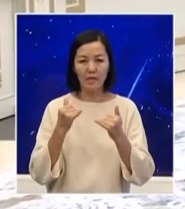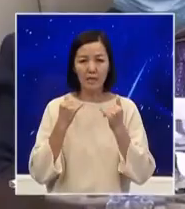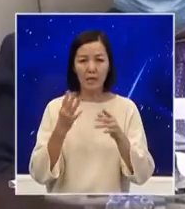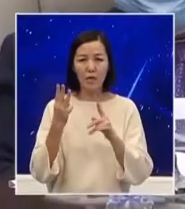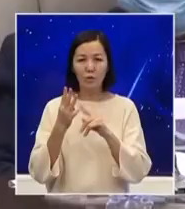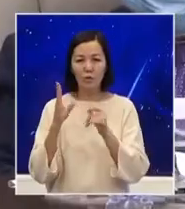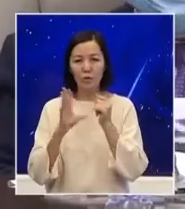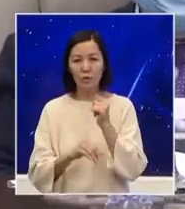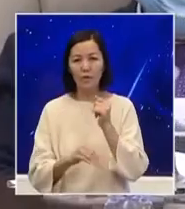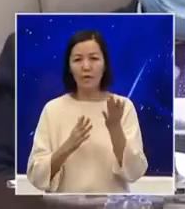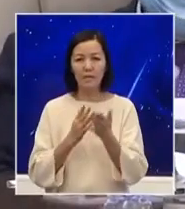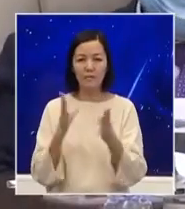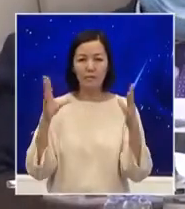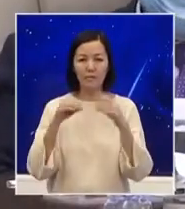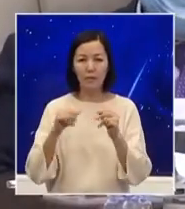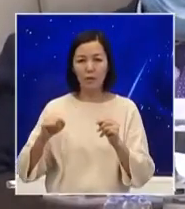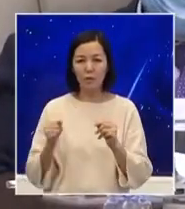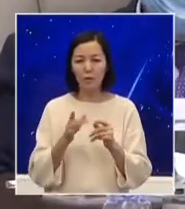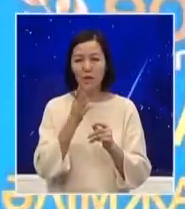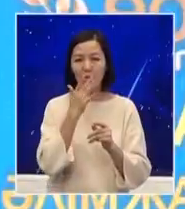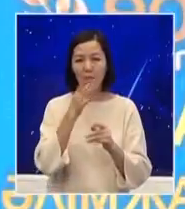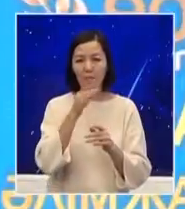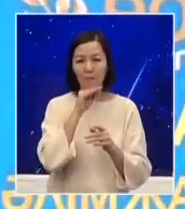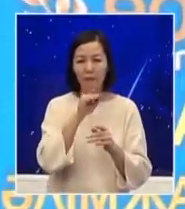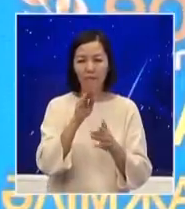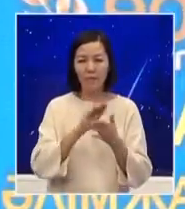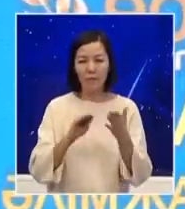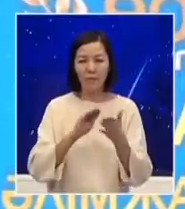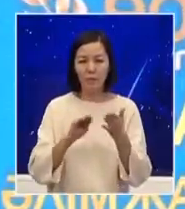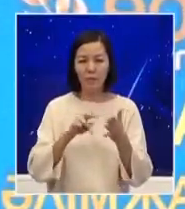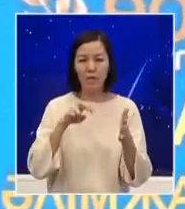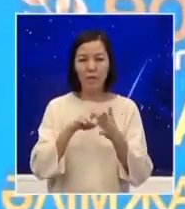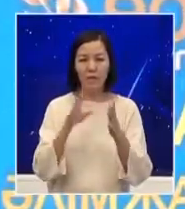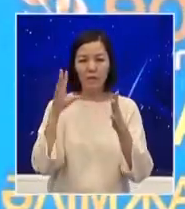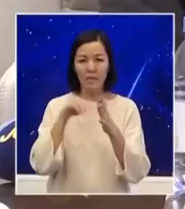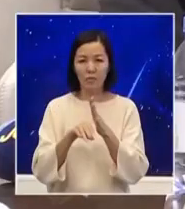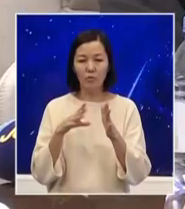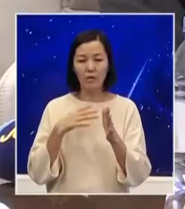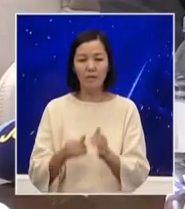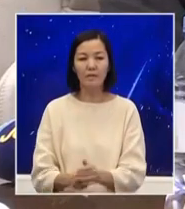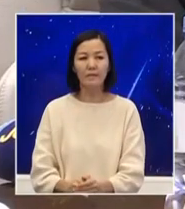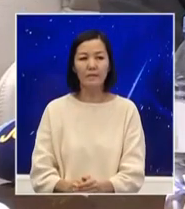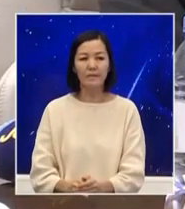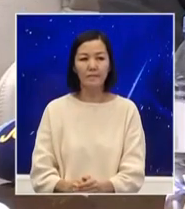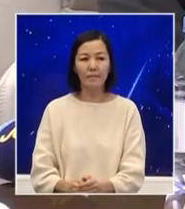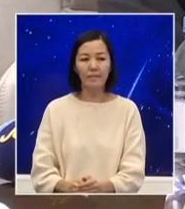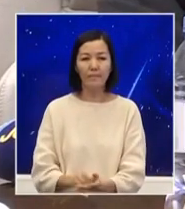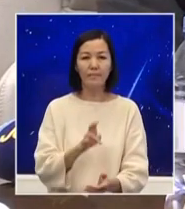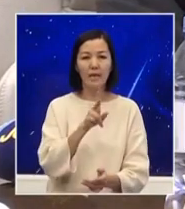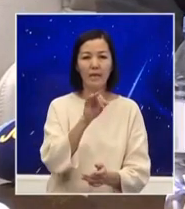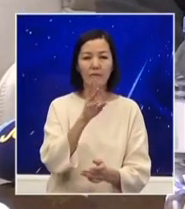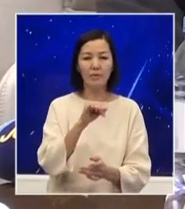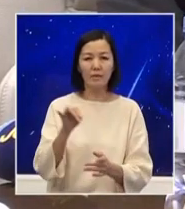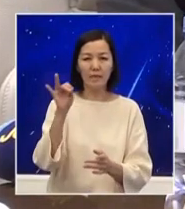соңғы бөлімі оның қызметтестері мен шетелдік ғалым зерттеушілердің жазушыға жазған хаттарымен толығады. Жазушы Әнуар Әлімжановтың есімі